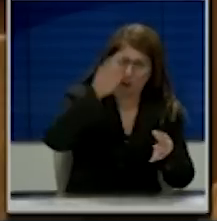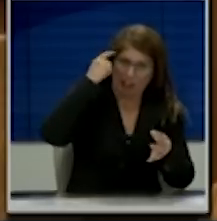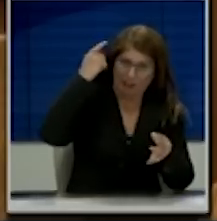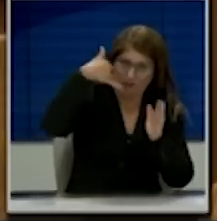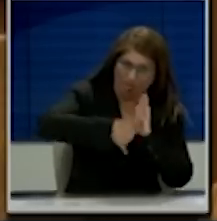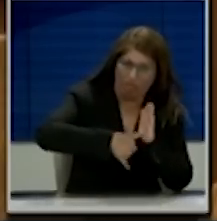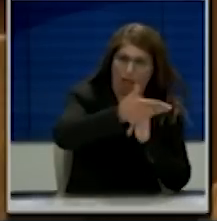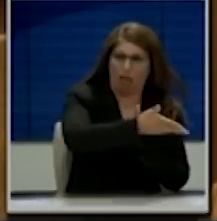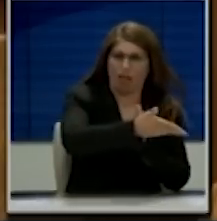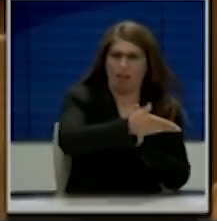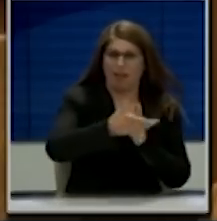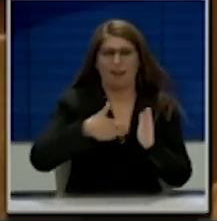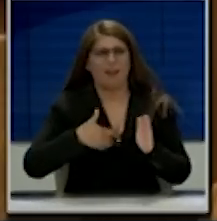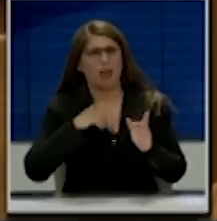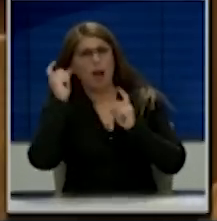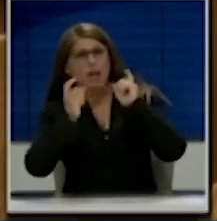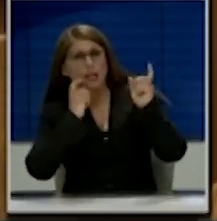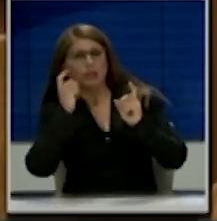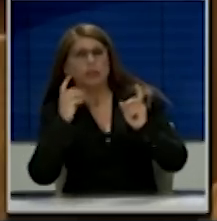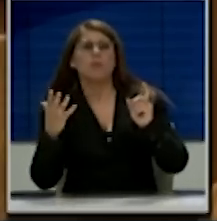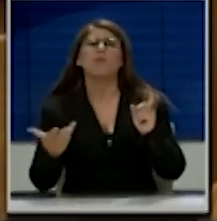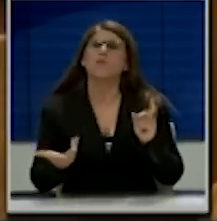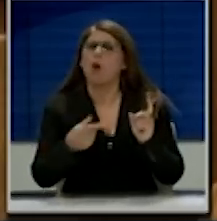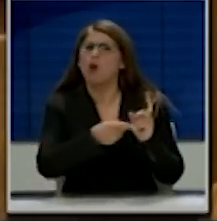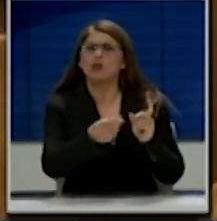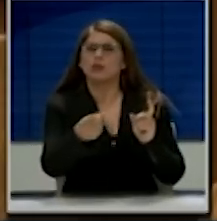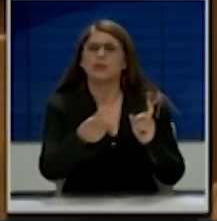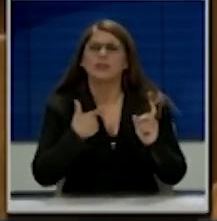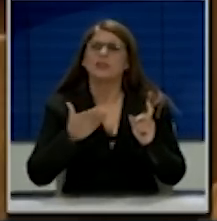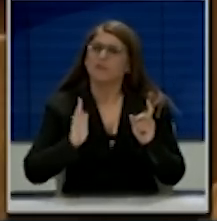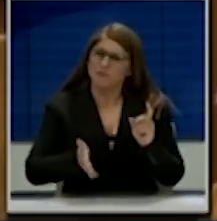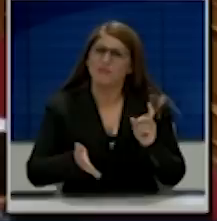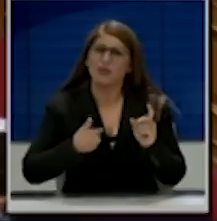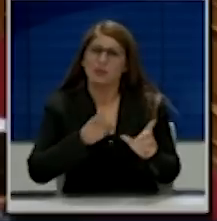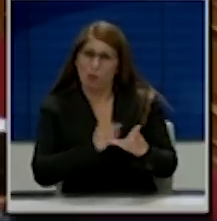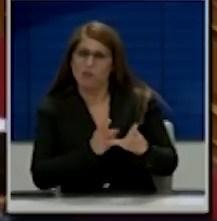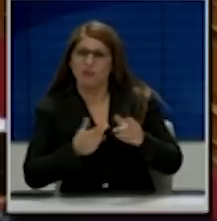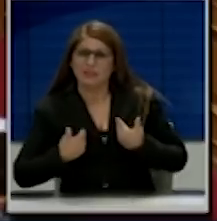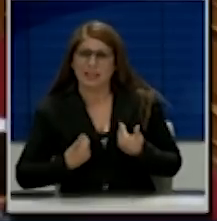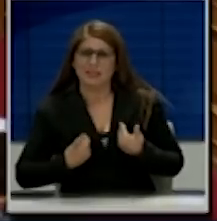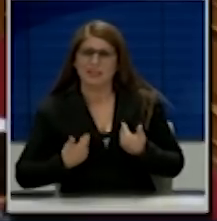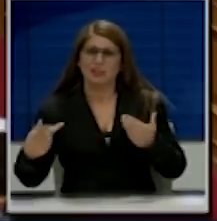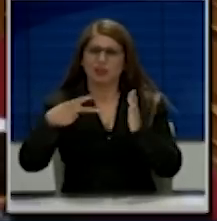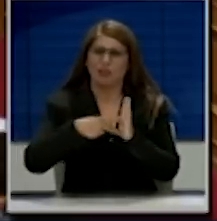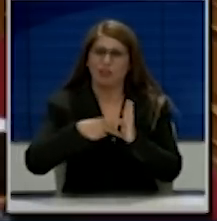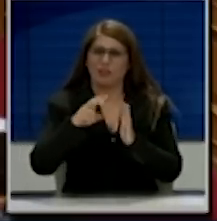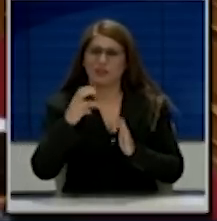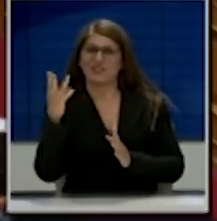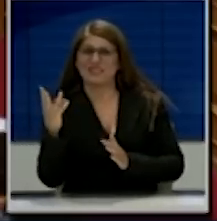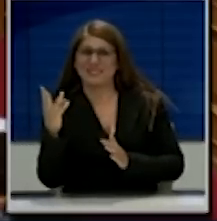Που αναρωτιέστε κιόλα πώς γίνεται να είμαστε και κομμουνιστές το